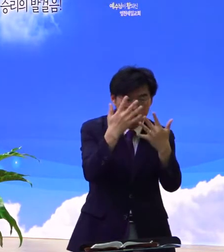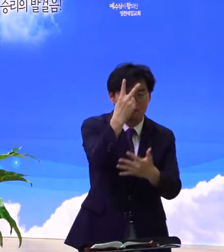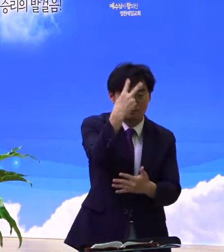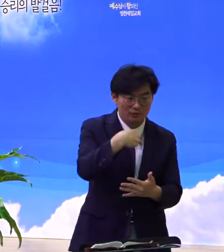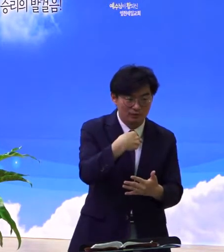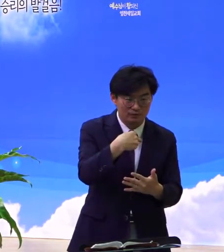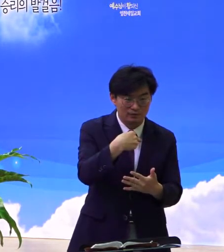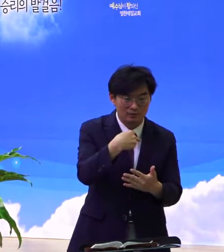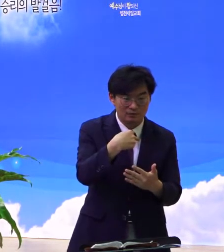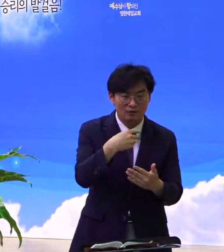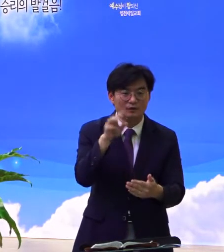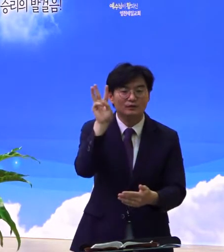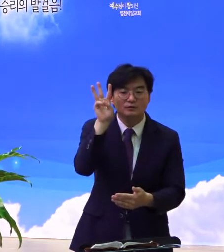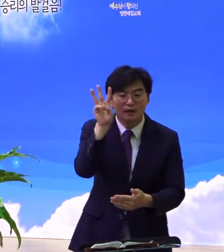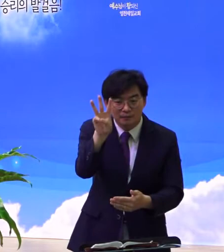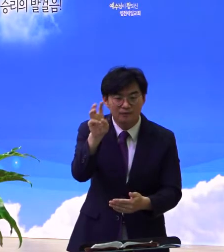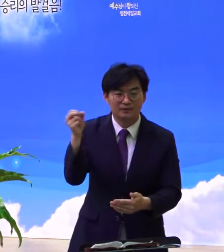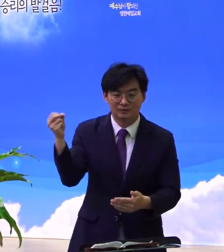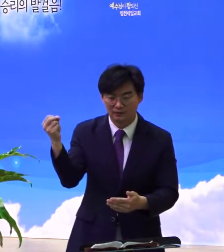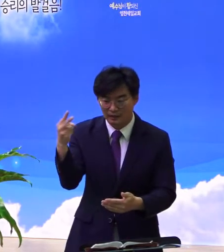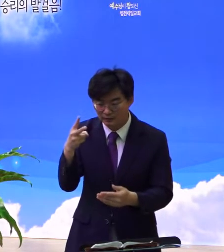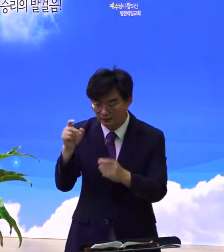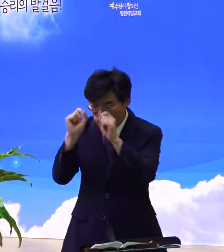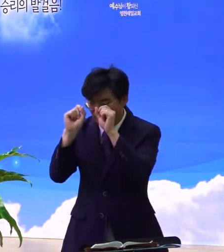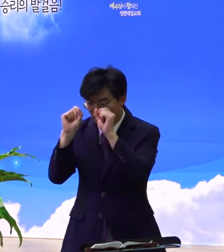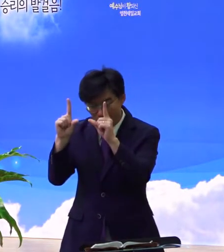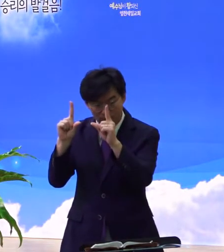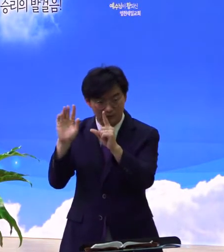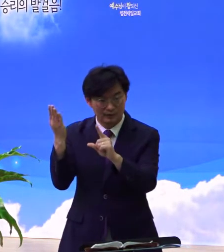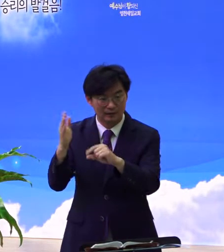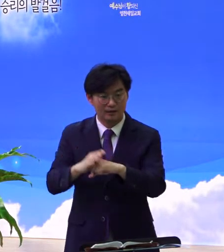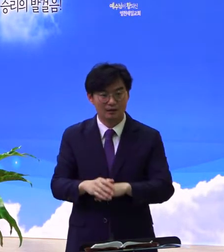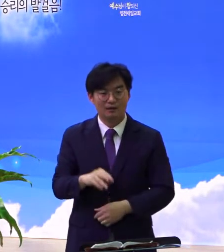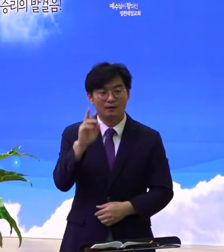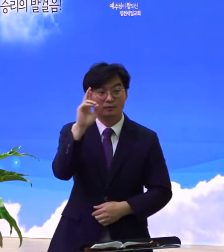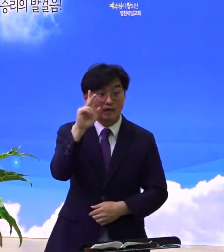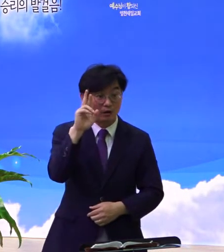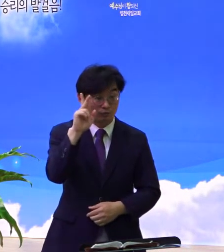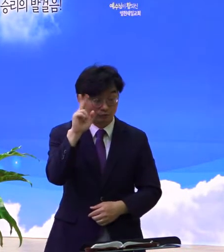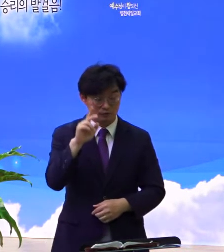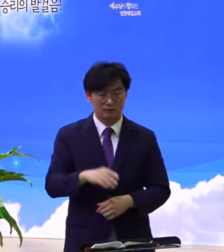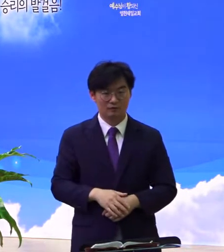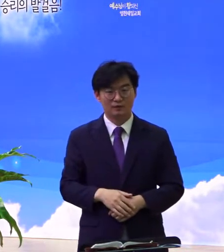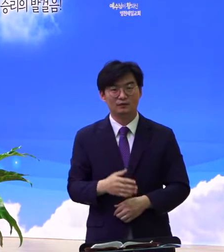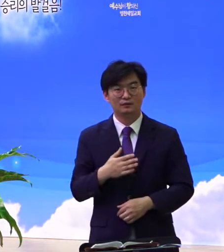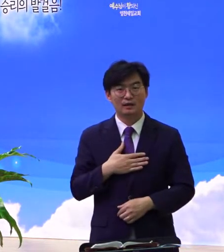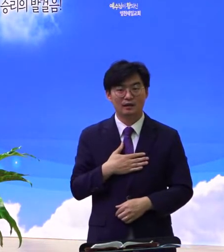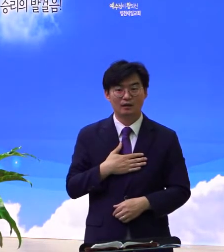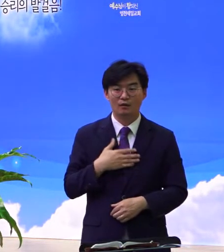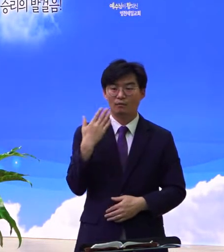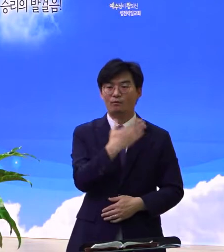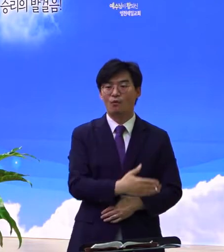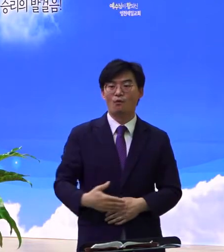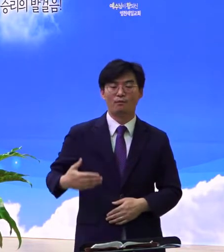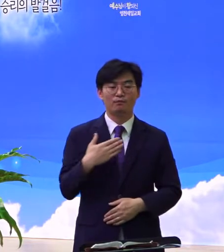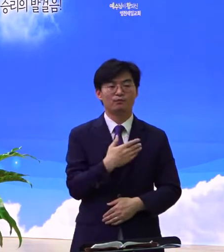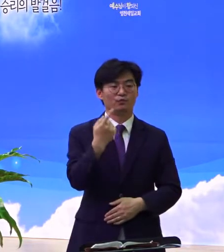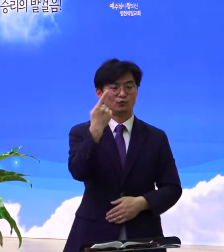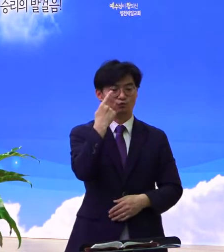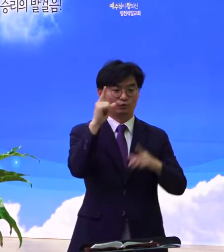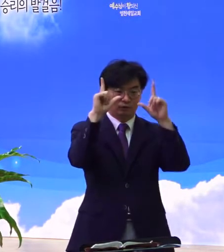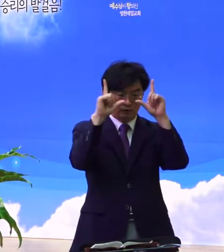그리고 다시 눈을 뜨게 되었을 때 사울은 이 청년은 육신의 눈만 뜬 것이 아니었습니다. 영적인